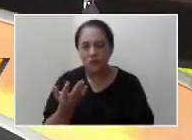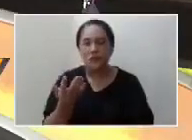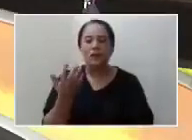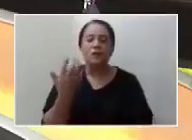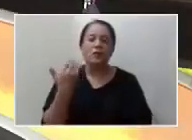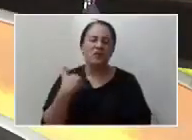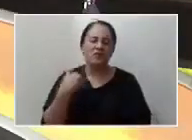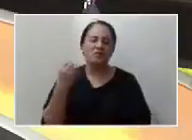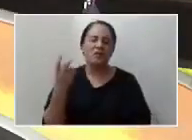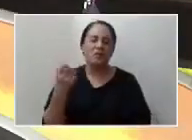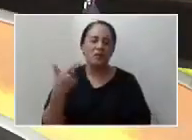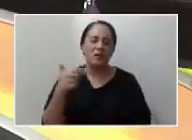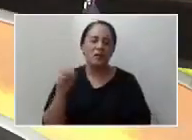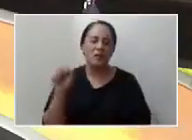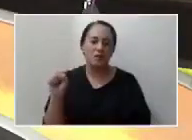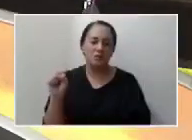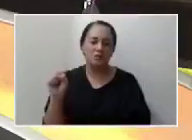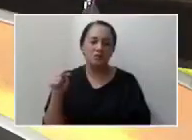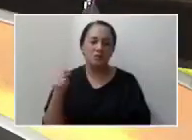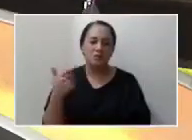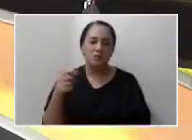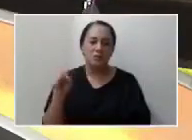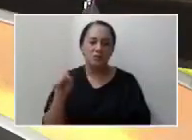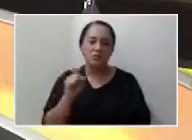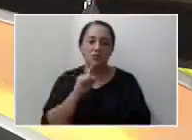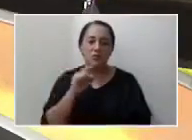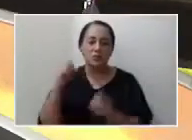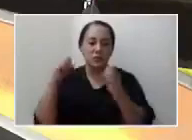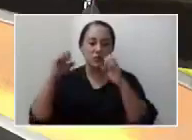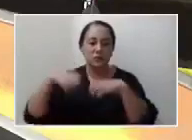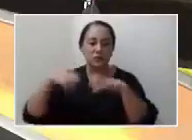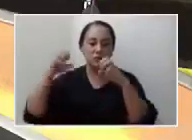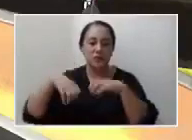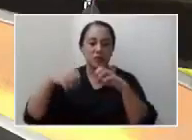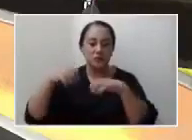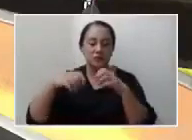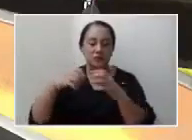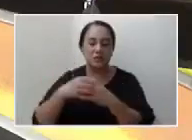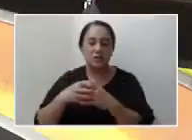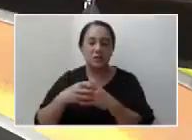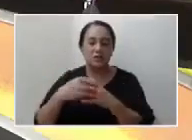PTV. Maraming salamat po, Undersecretary at PHIVOLCS Director Renato Solidum. Thank you, sir.